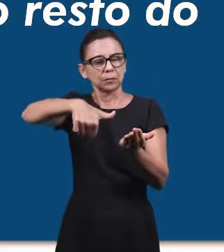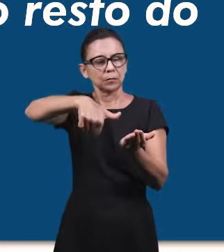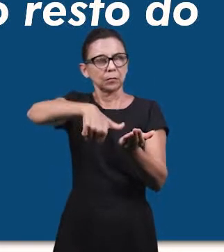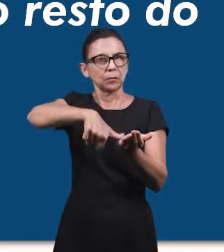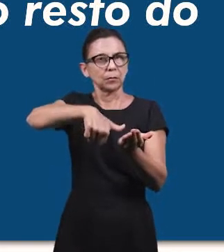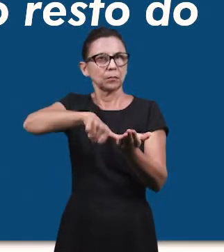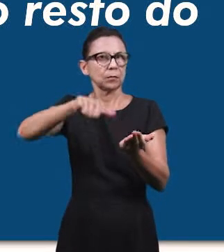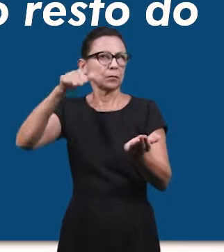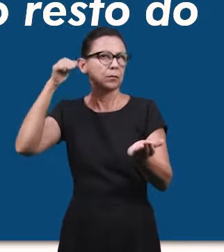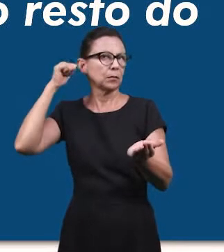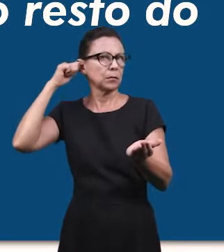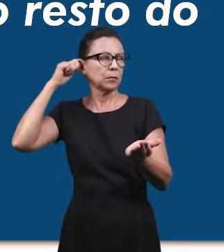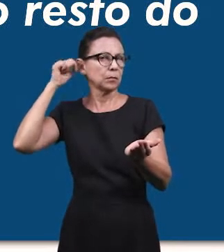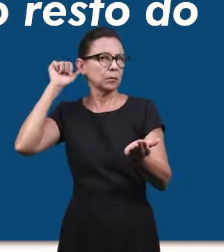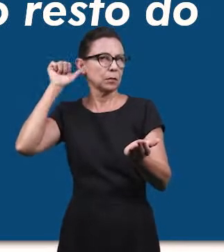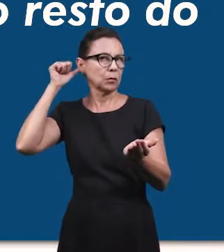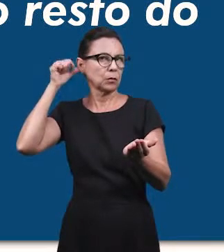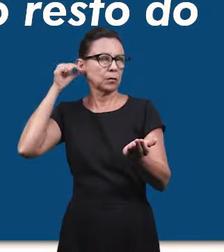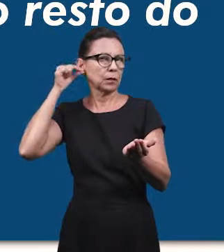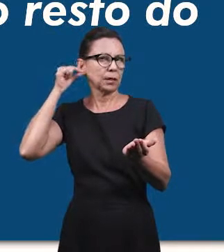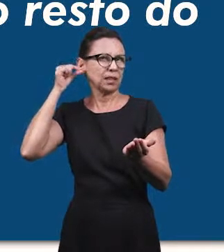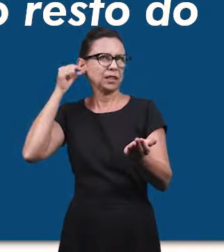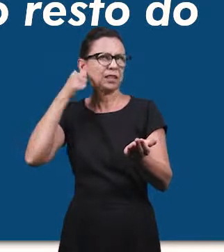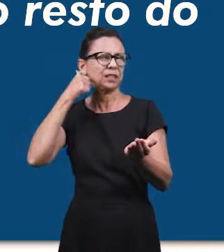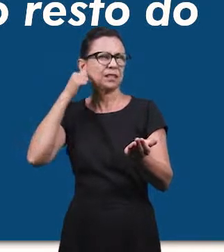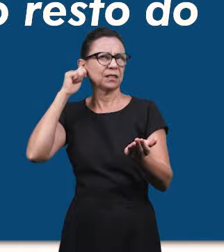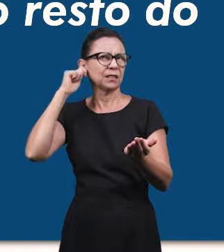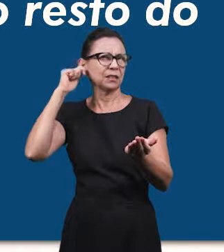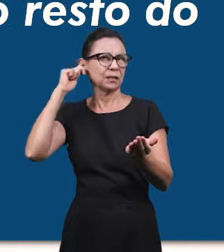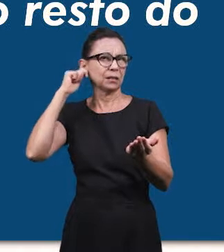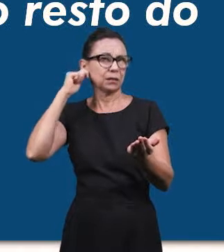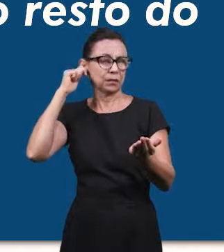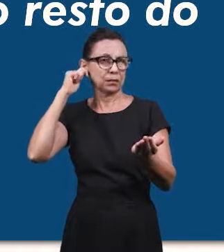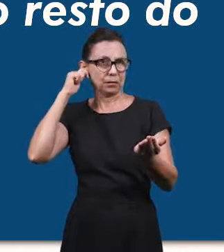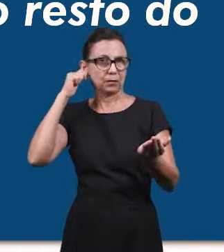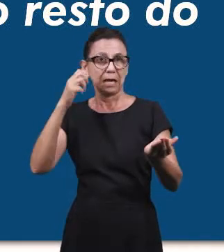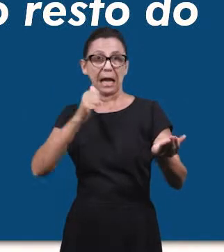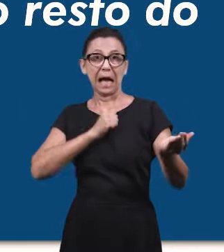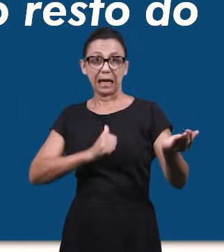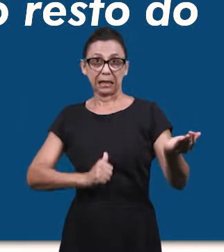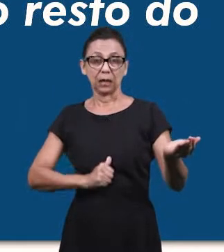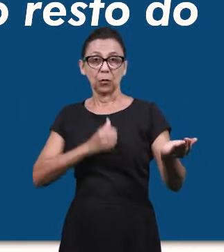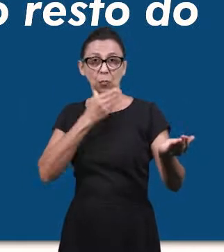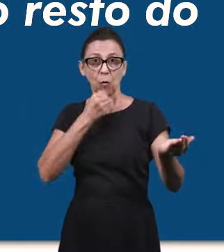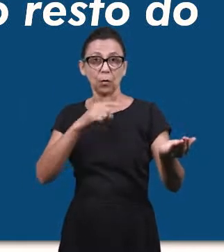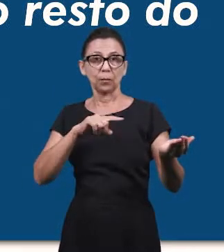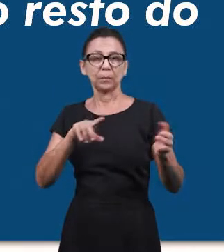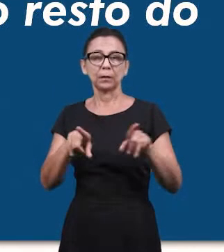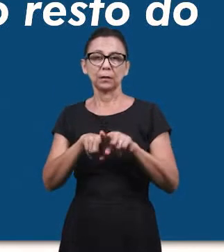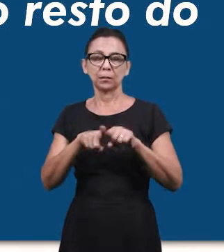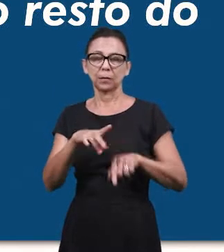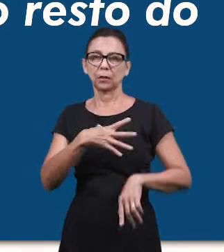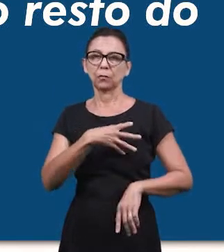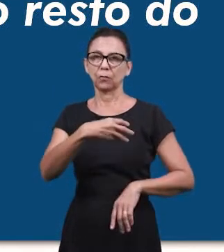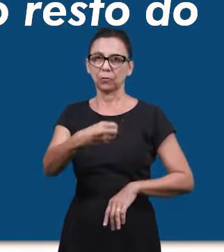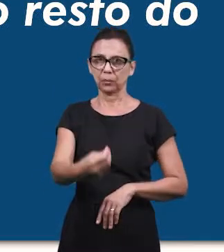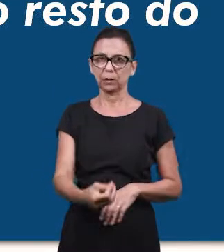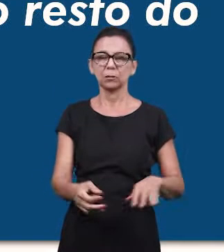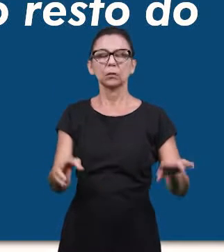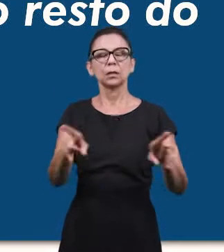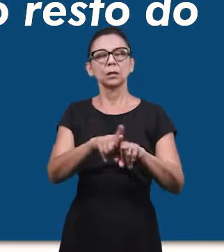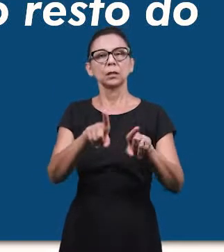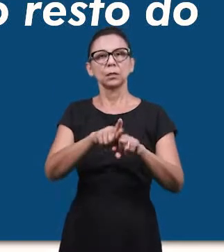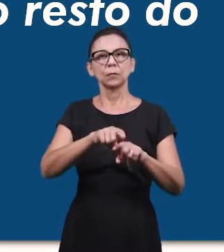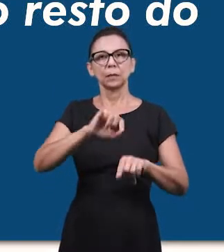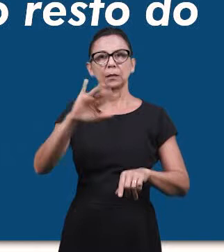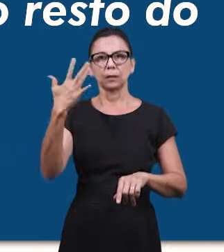droite d'Aaron et sur le lobe de l'oreille droite de ses fils, sur le pouce de leur main droite